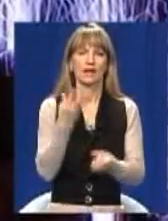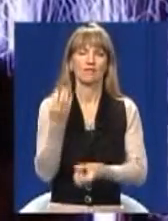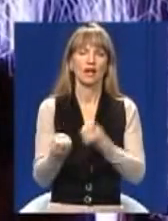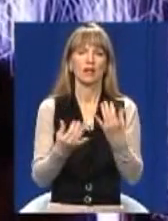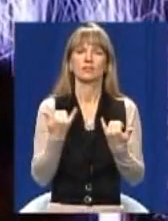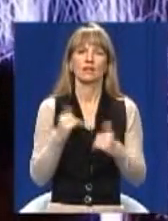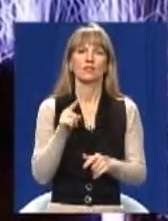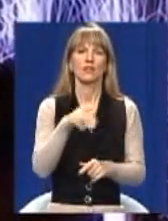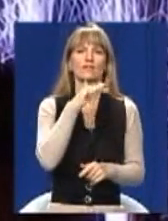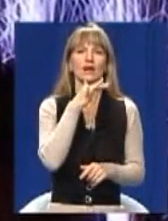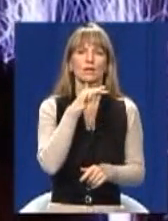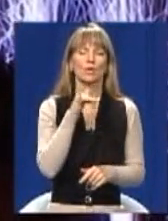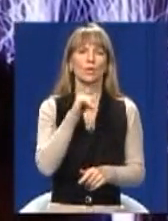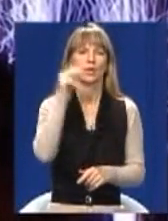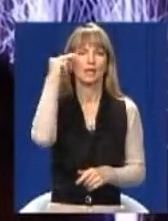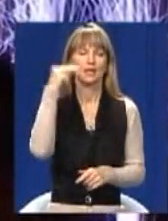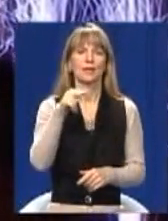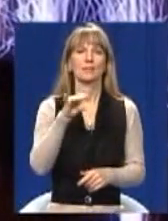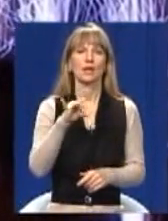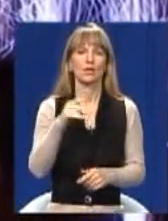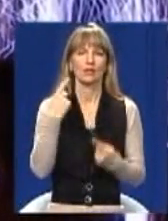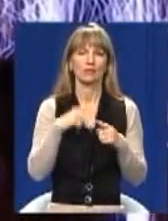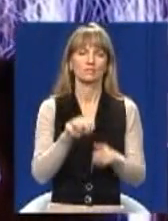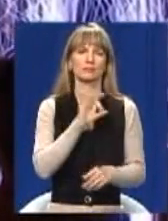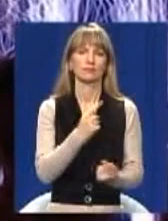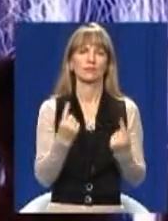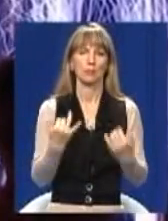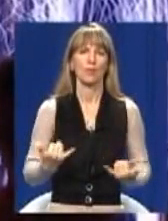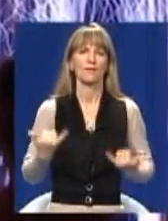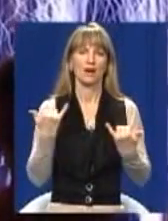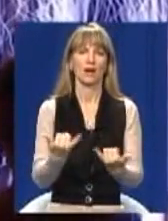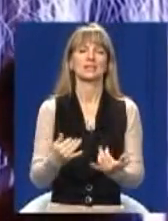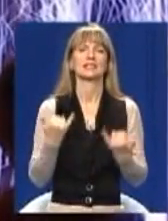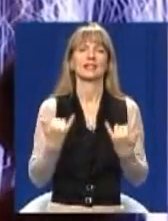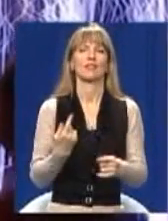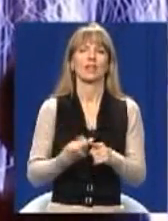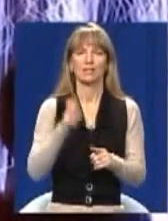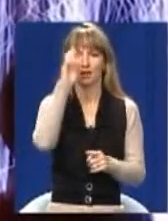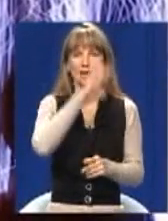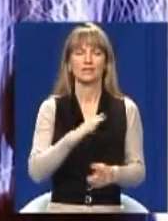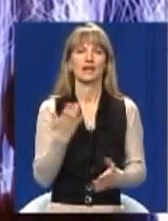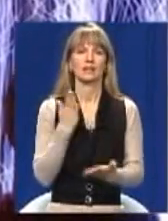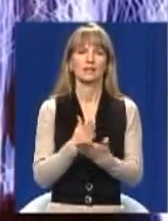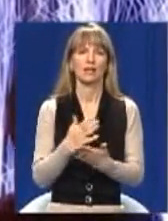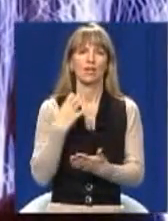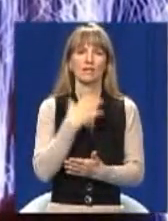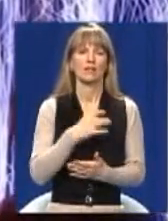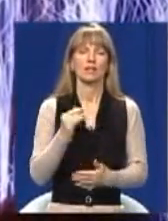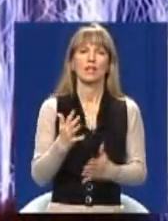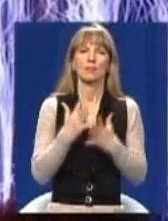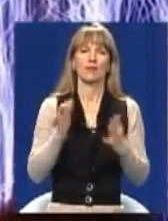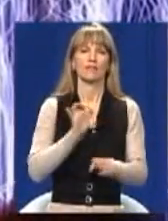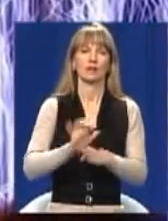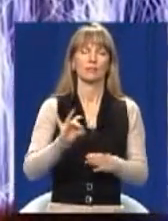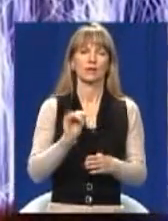Як не дивно, але на той час у Китаї піротехніка користувалася великою повагою. Сьогодні ця країна є основним і найбільшим виробником